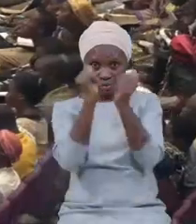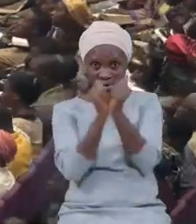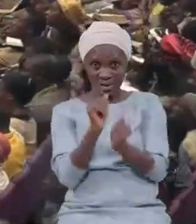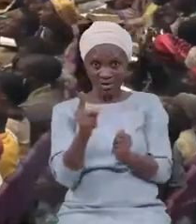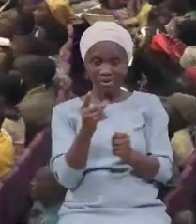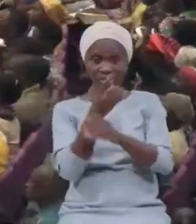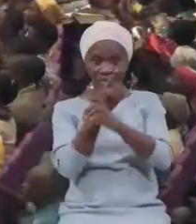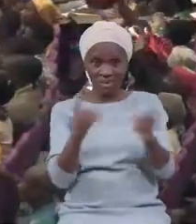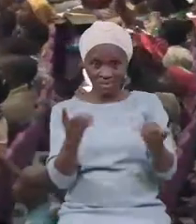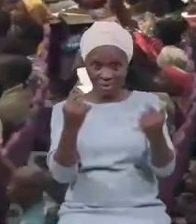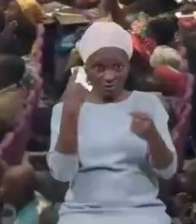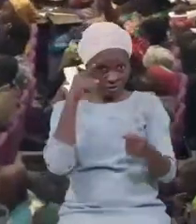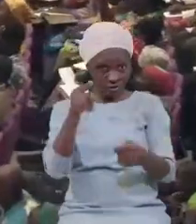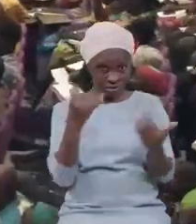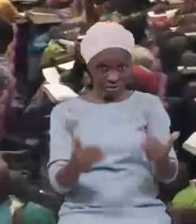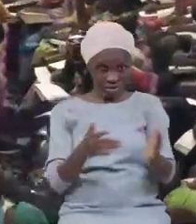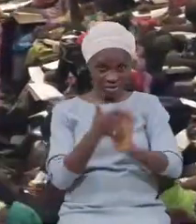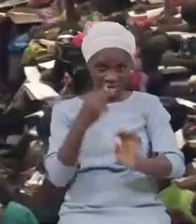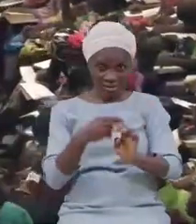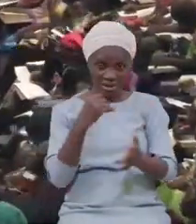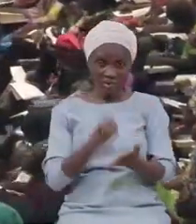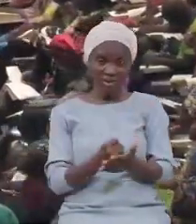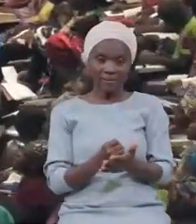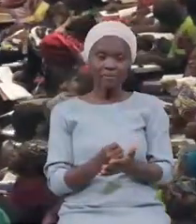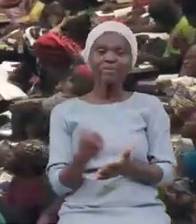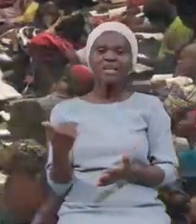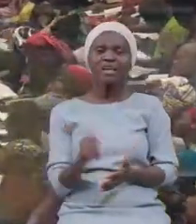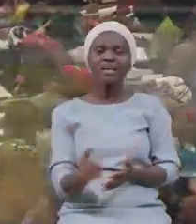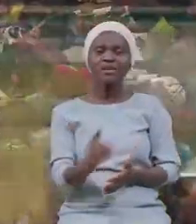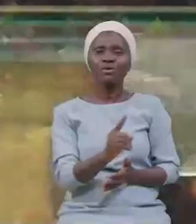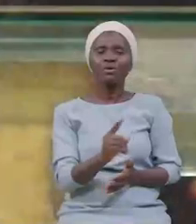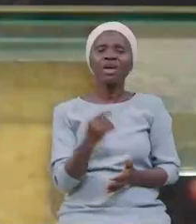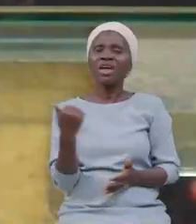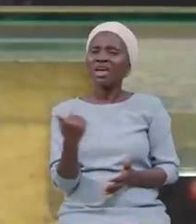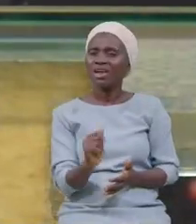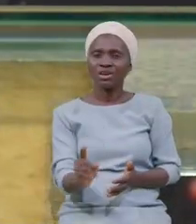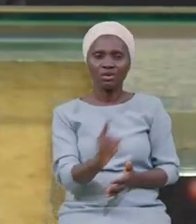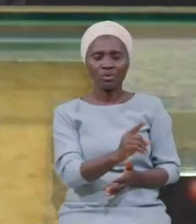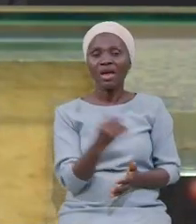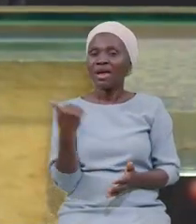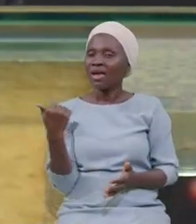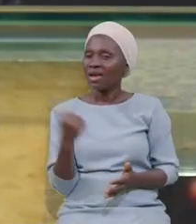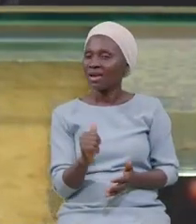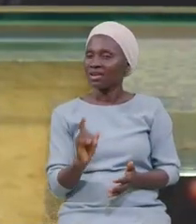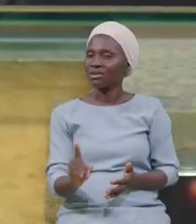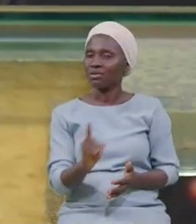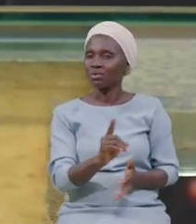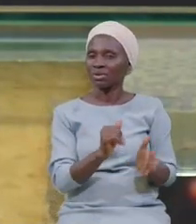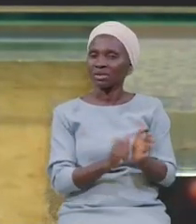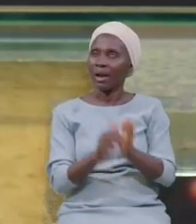êtes délivrés au nom de Jésus. Alors quiconque